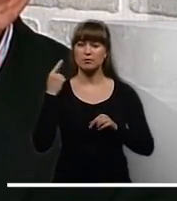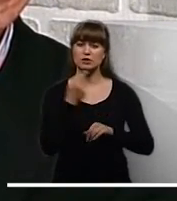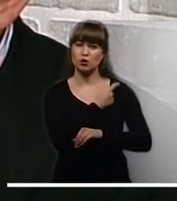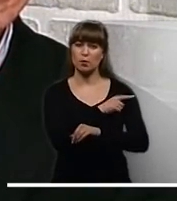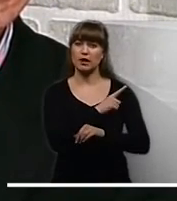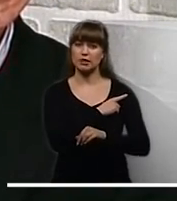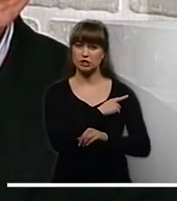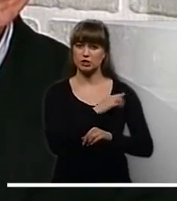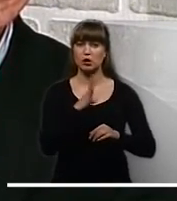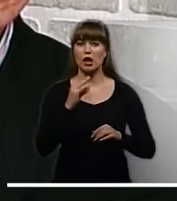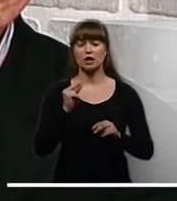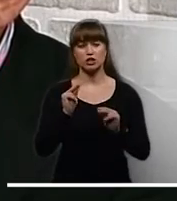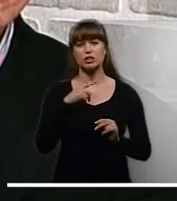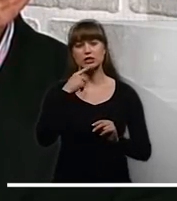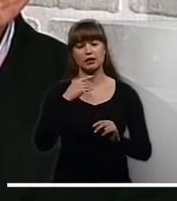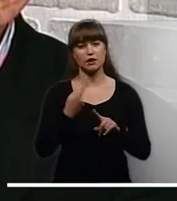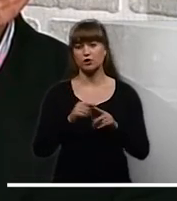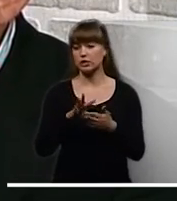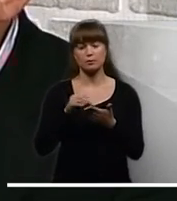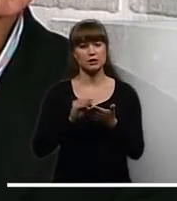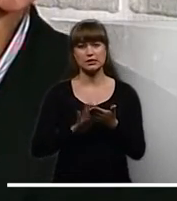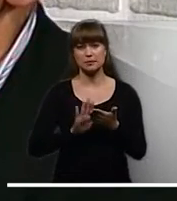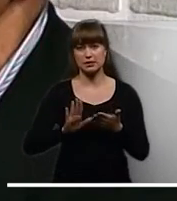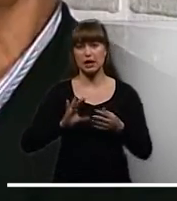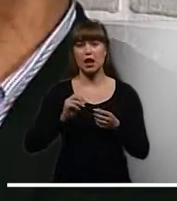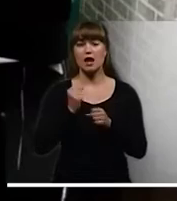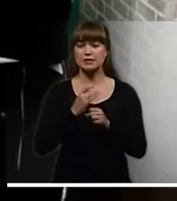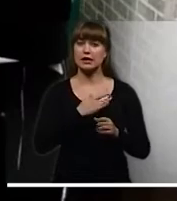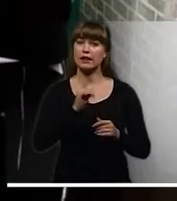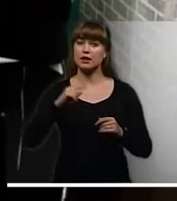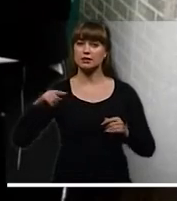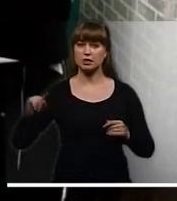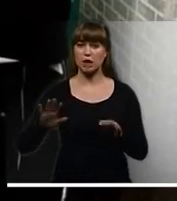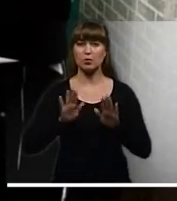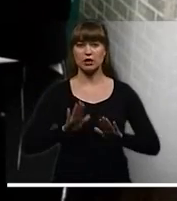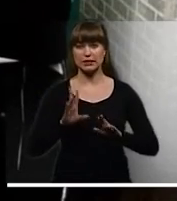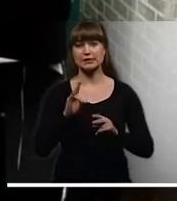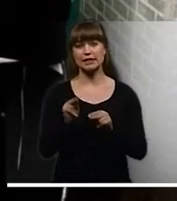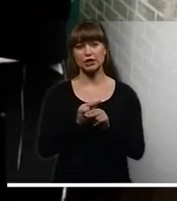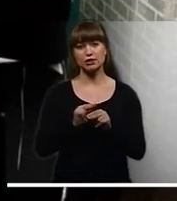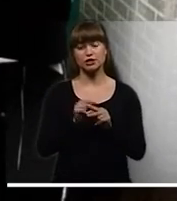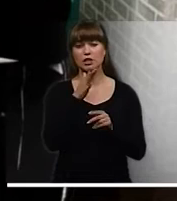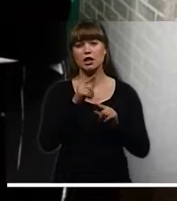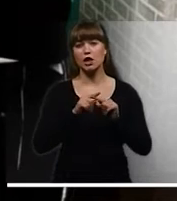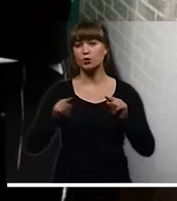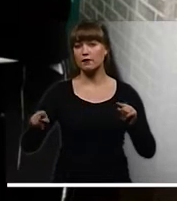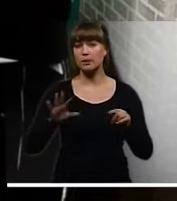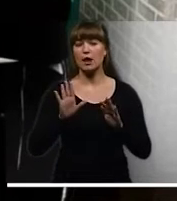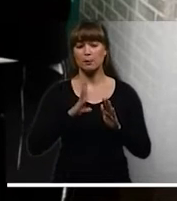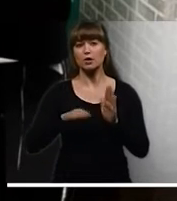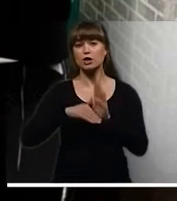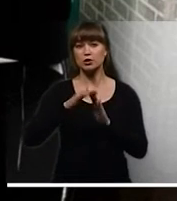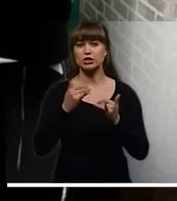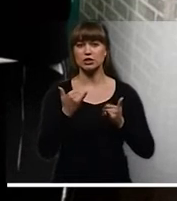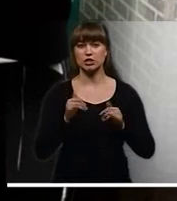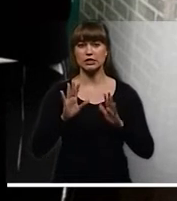больницу. Я, честно говоря, вот этот момент мы не записали. Сделали кардиограмму, находился на лечении пациент какое-то время, стало ему, естественно,